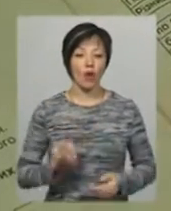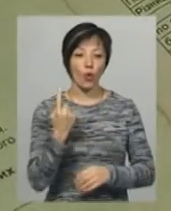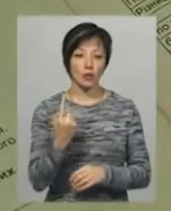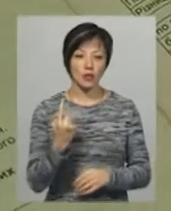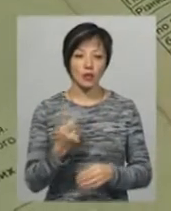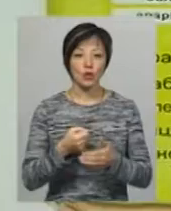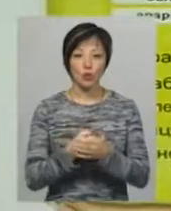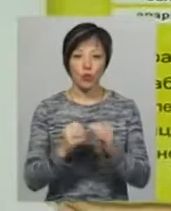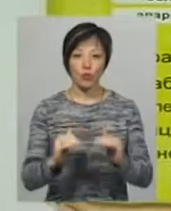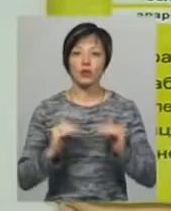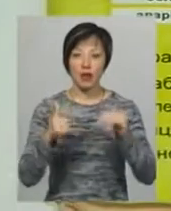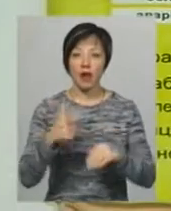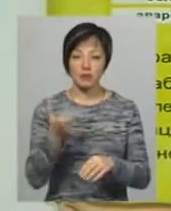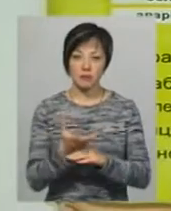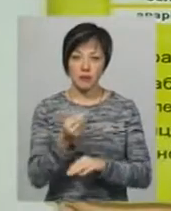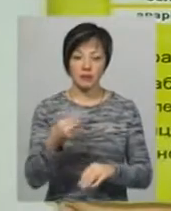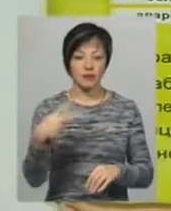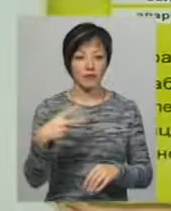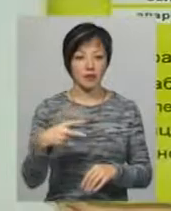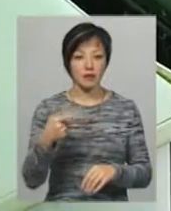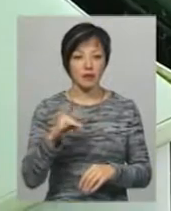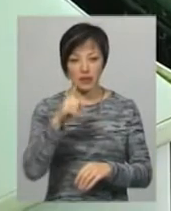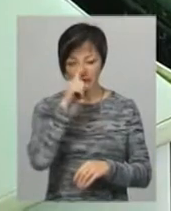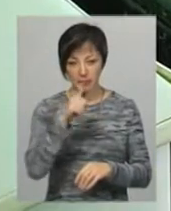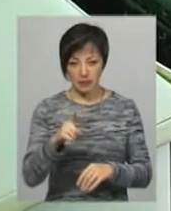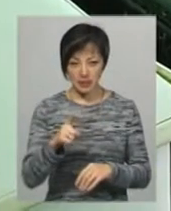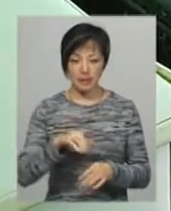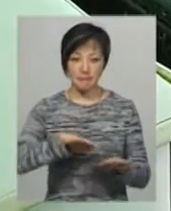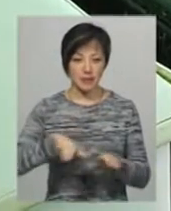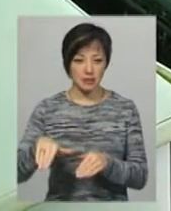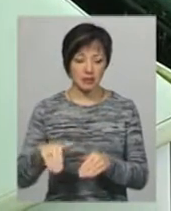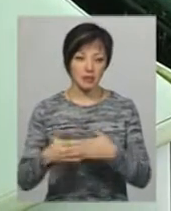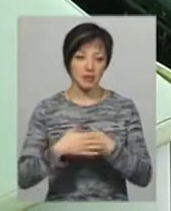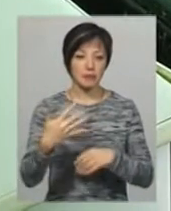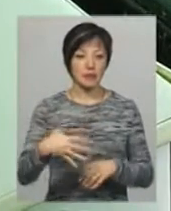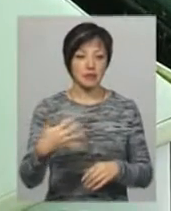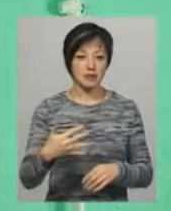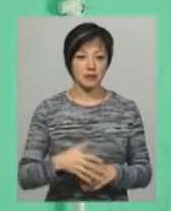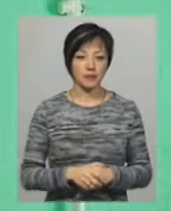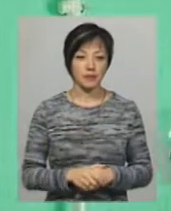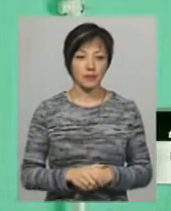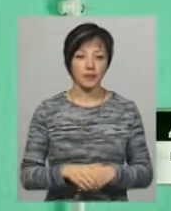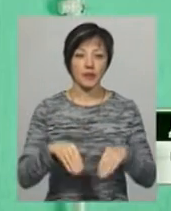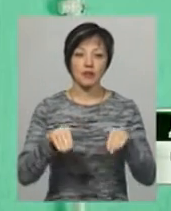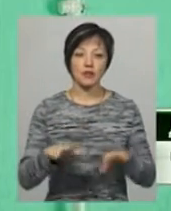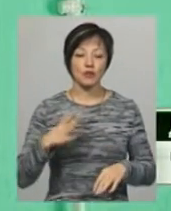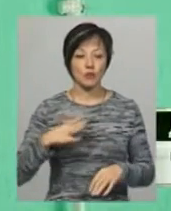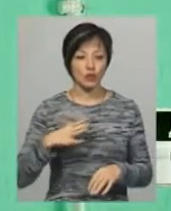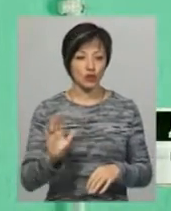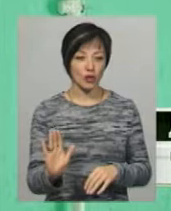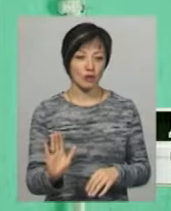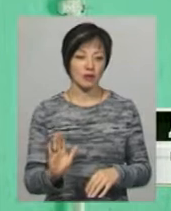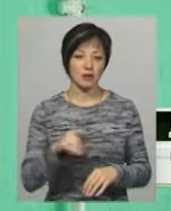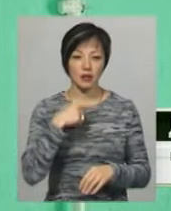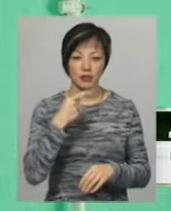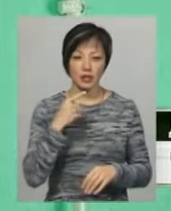до подорожчання за газ платив майже 20 гривень на місяць, після – близько 50. Вирішив почекати,